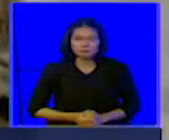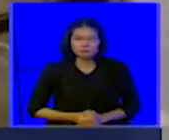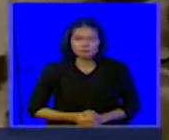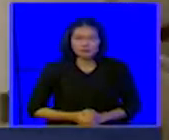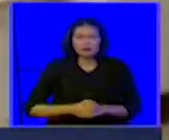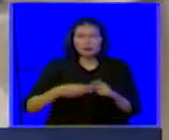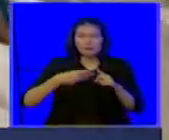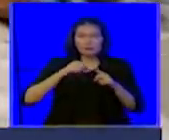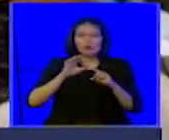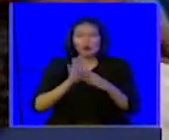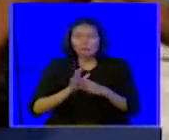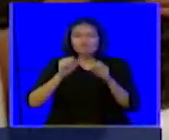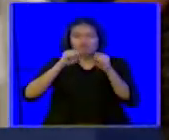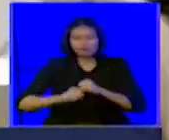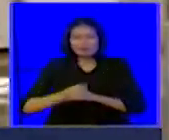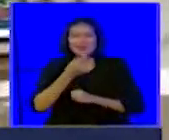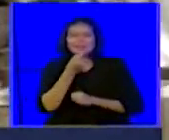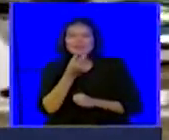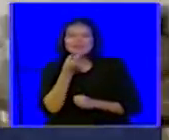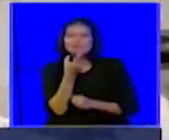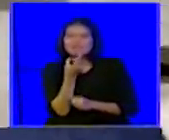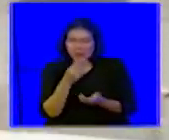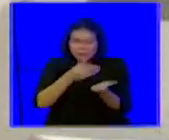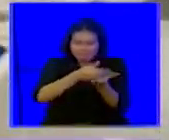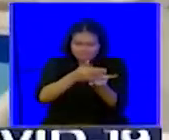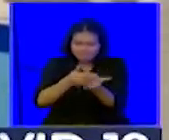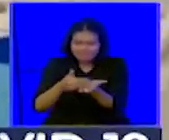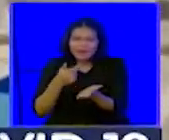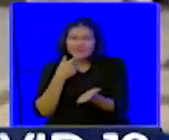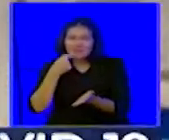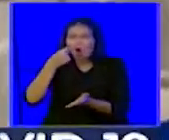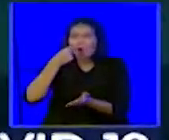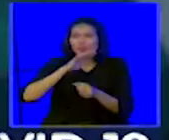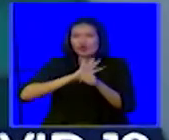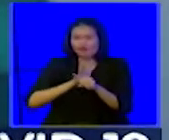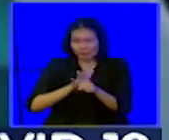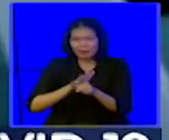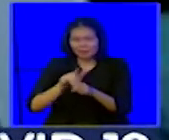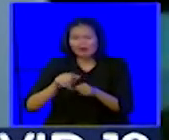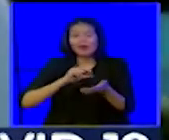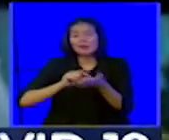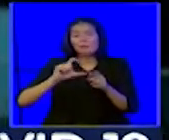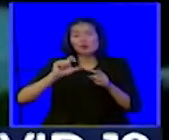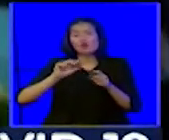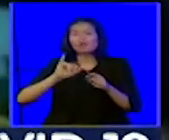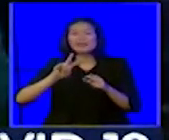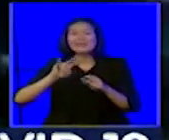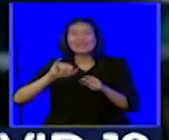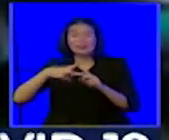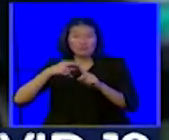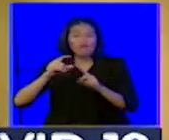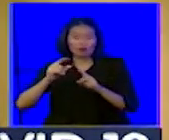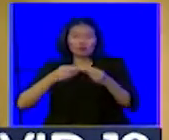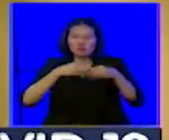BPOM telah memberikan izin Remdesivir sebagai obat COVID-19. Remdesivir dengan merek jual Covifor mulai dipasarkan oleh Kalbe